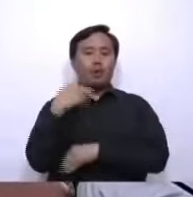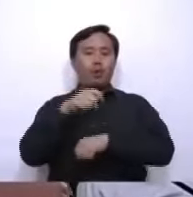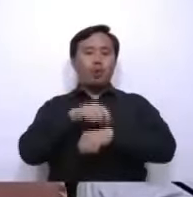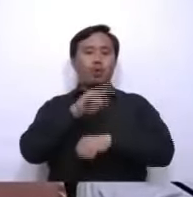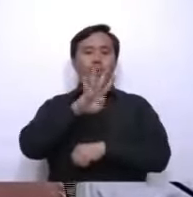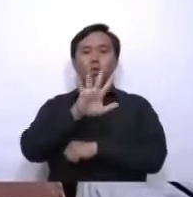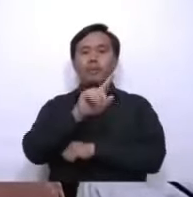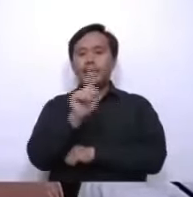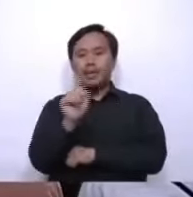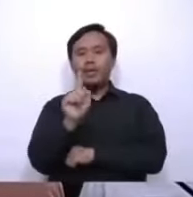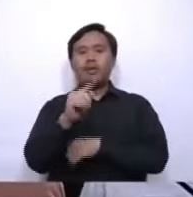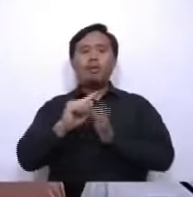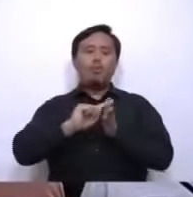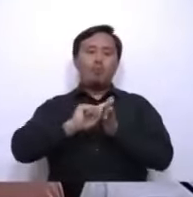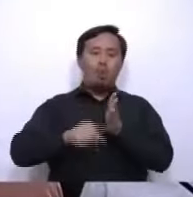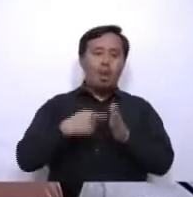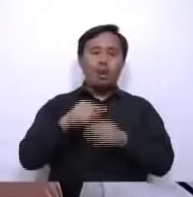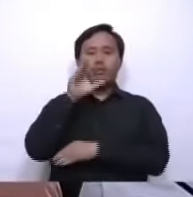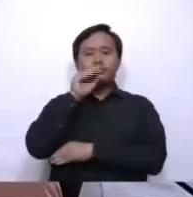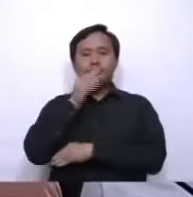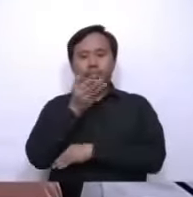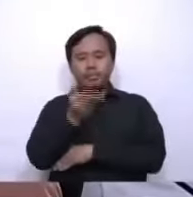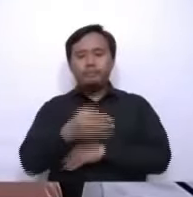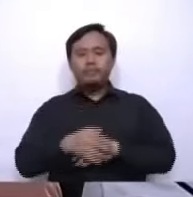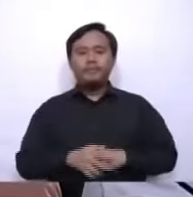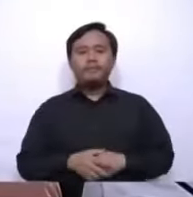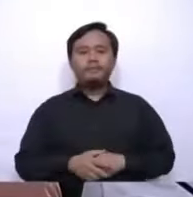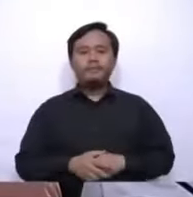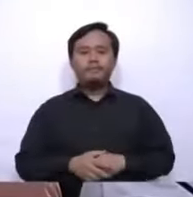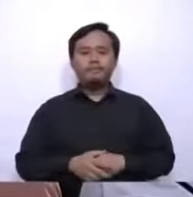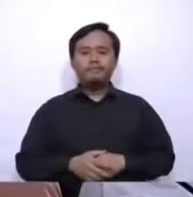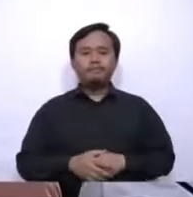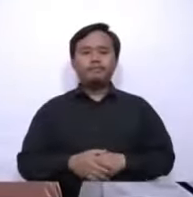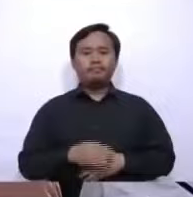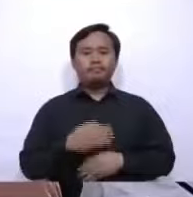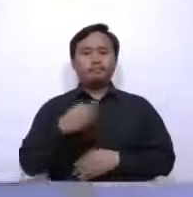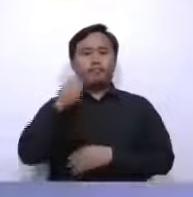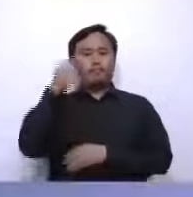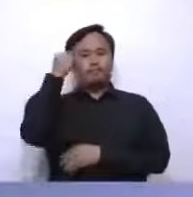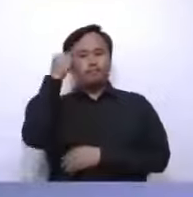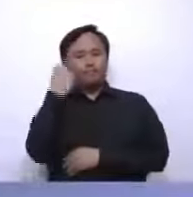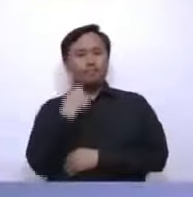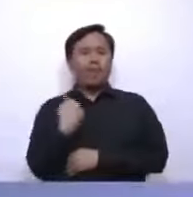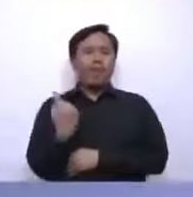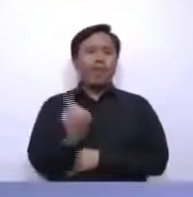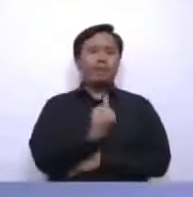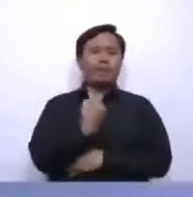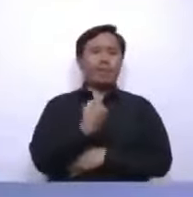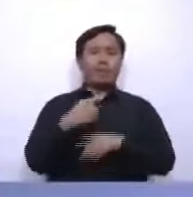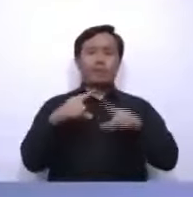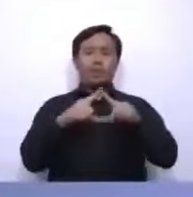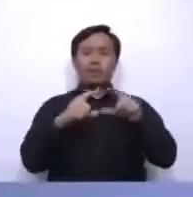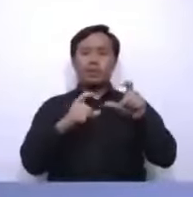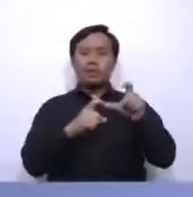45 detik dimulai sejak berbicara. Menurut pandangan kami bahwa ASIH